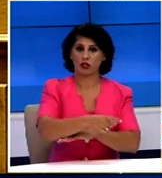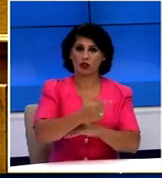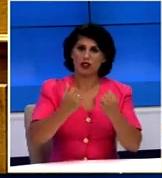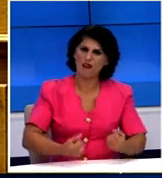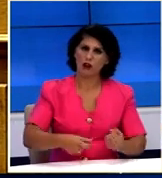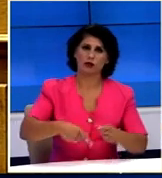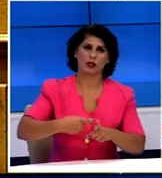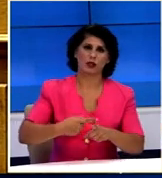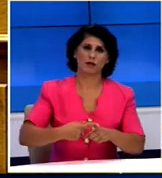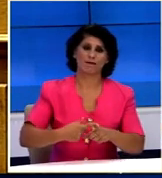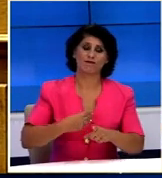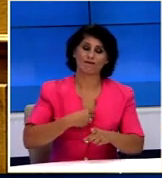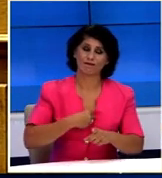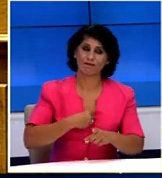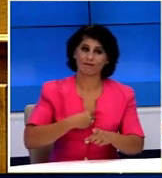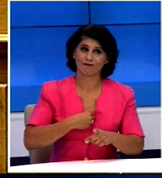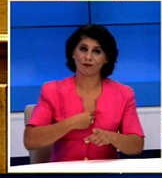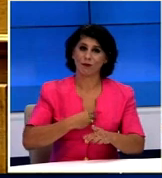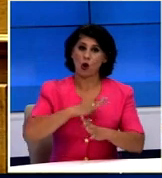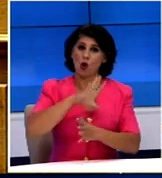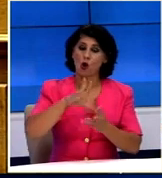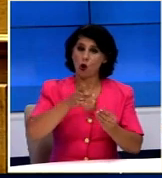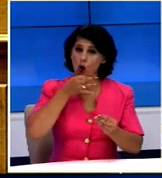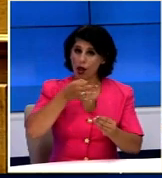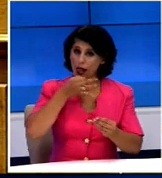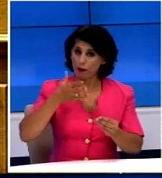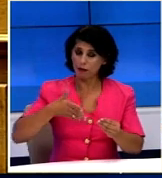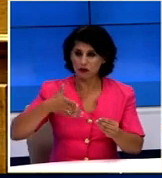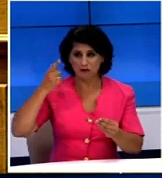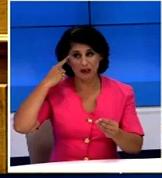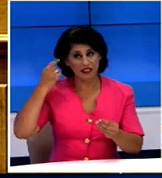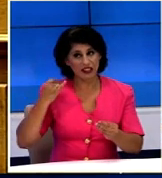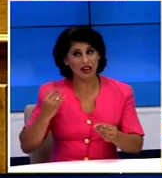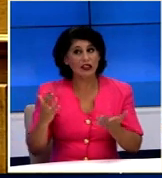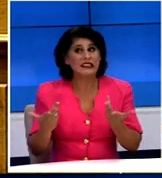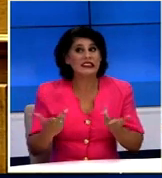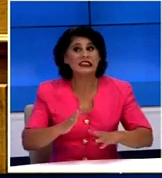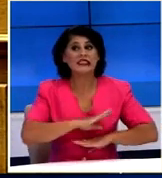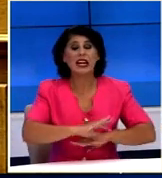Λυπάμαι, αλλά δεν εισέπραξα αυτή τη στρατηγική. Δεν κατανόησα αυτή τη στρατηγική.